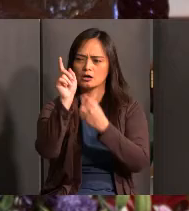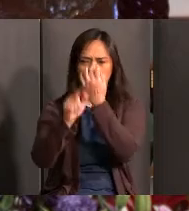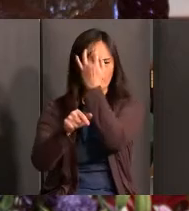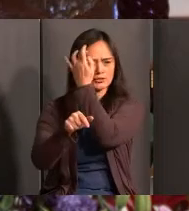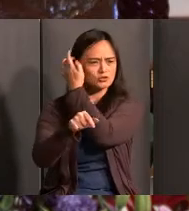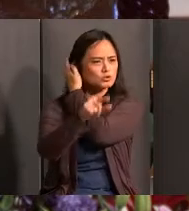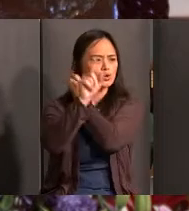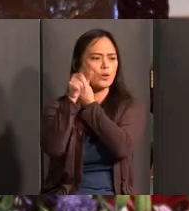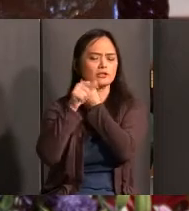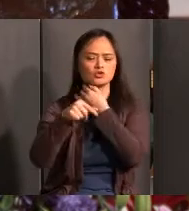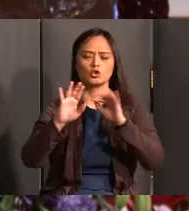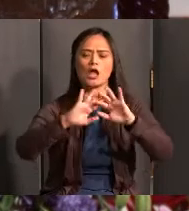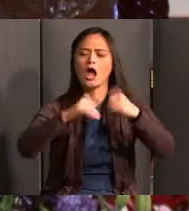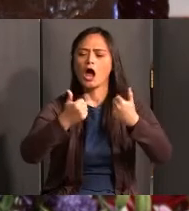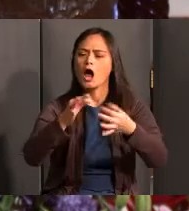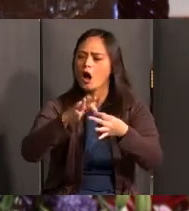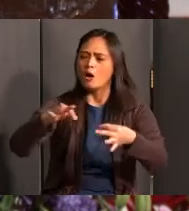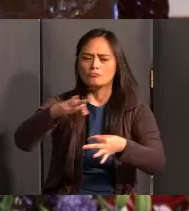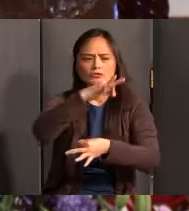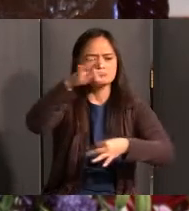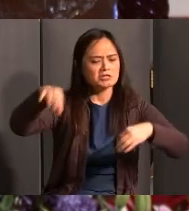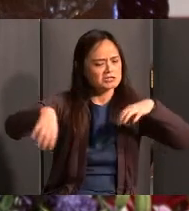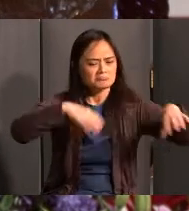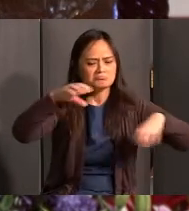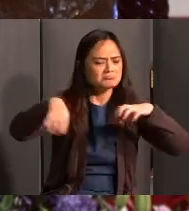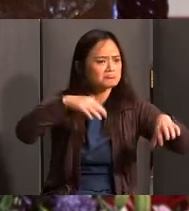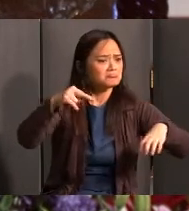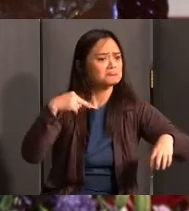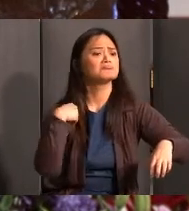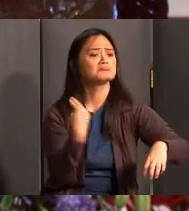paano bang kumikilos ang Espiritu sa atin?